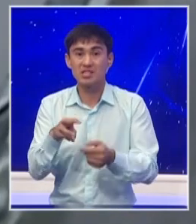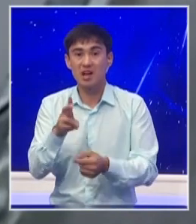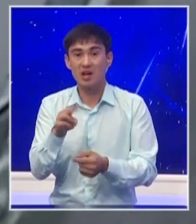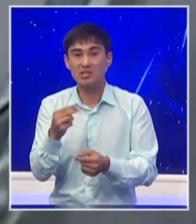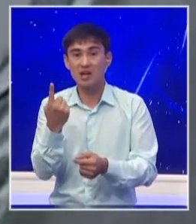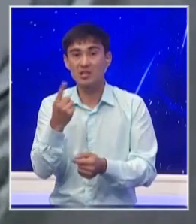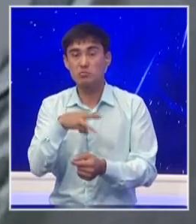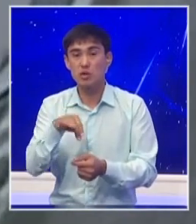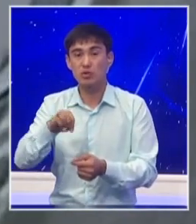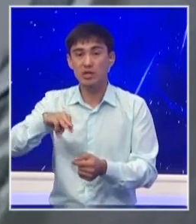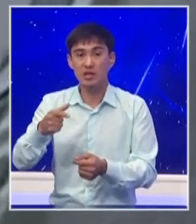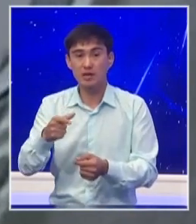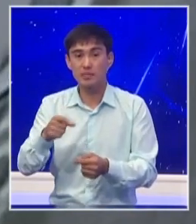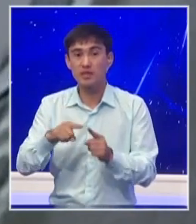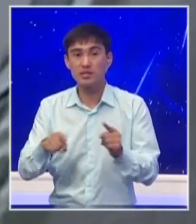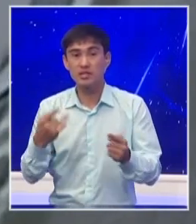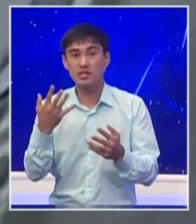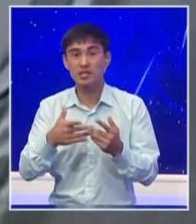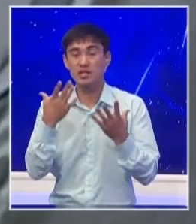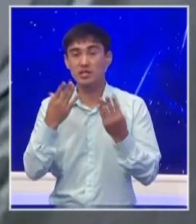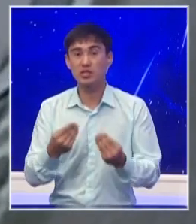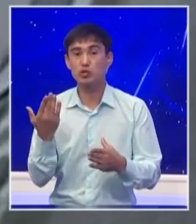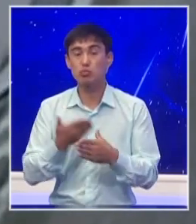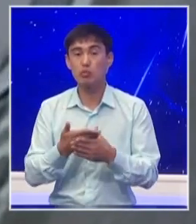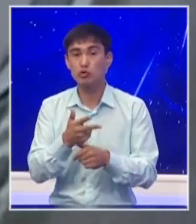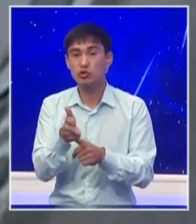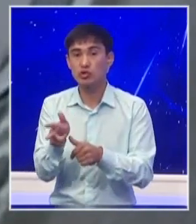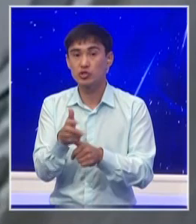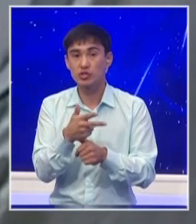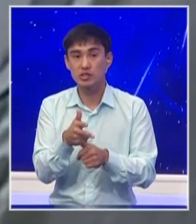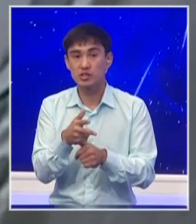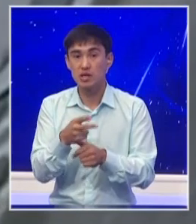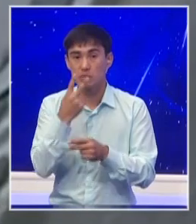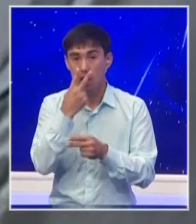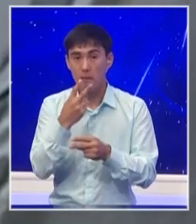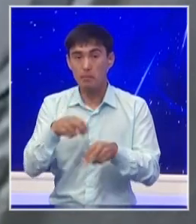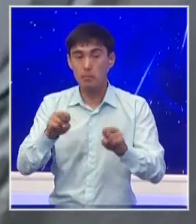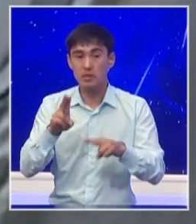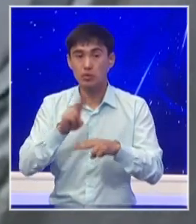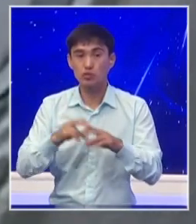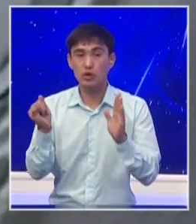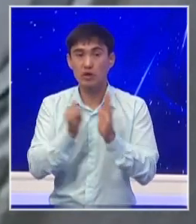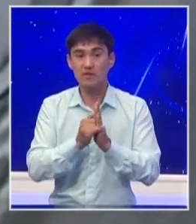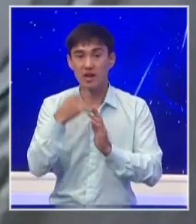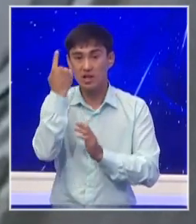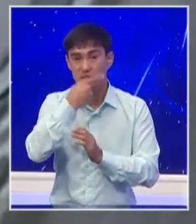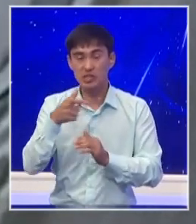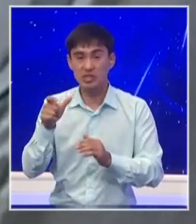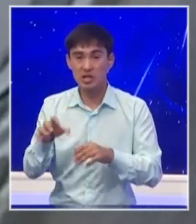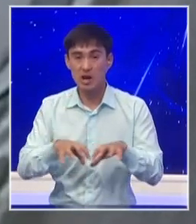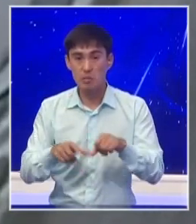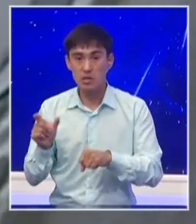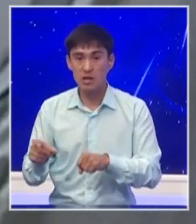около 1 миллиона тенге. В течение нескольких дней с помощью записей с камеры видеонаблюдения оперативники установили личность грабителя.